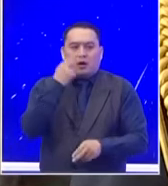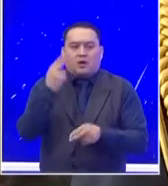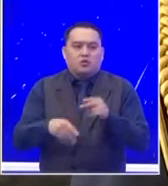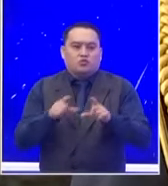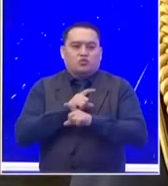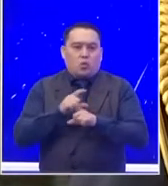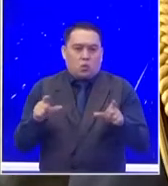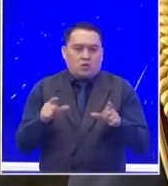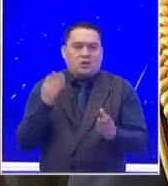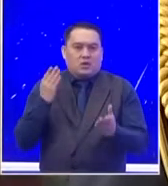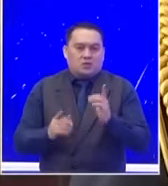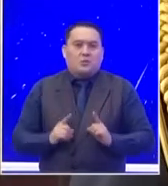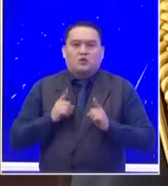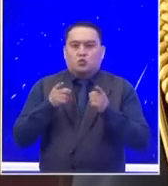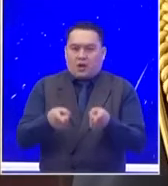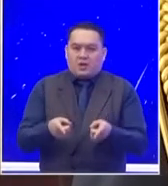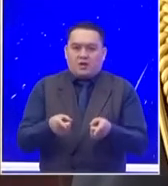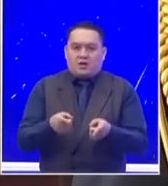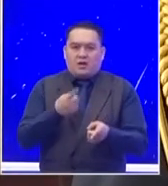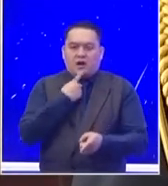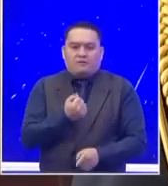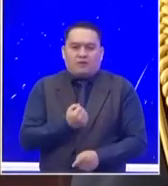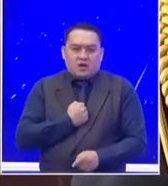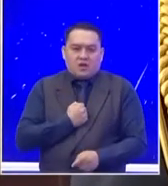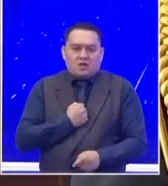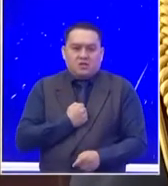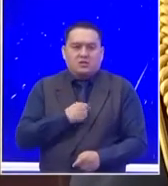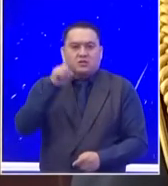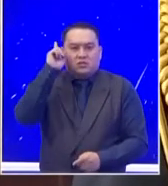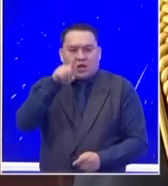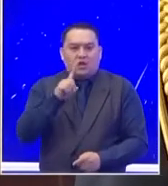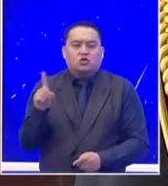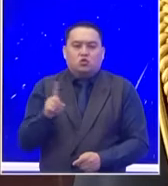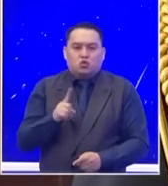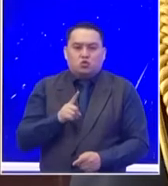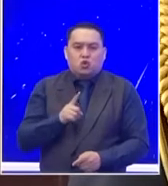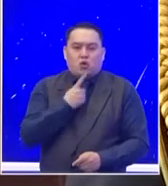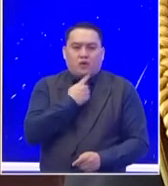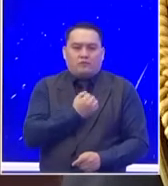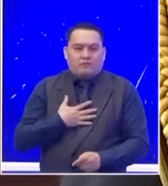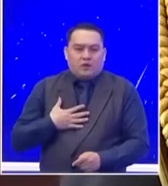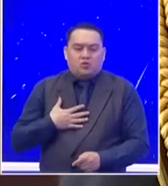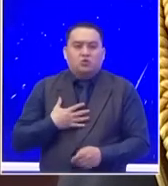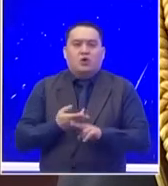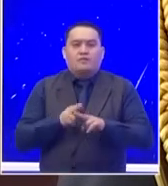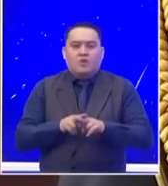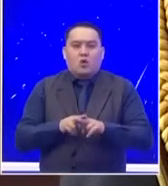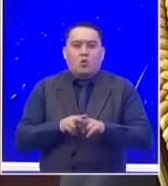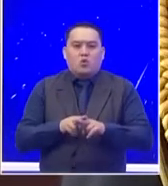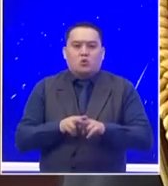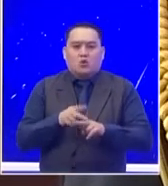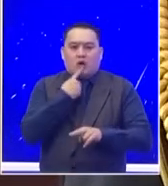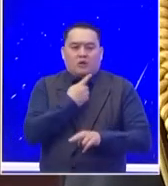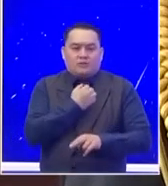школы, там, если кто-то поступает там, в военное училище, чтобы знали, что такое вооруженные силы Республики Казахстан. Потому что есть